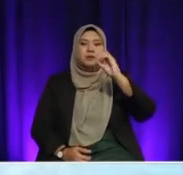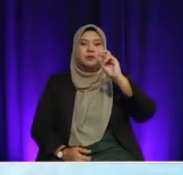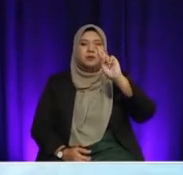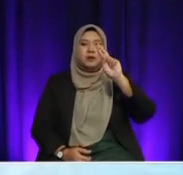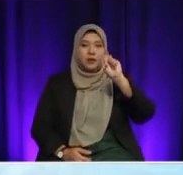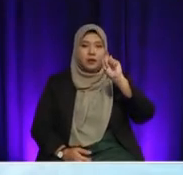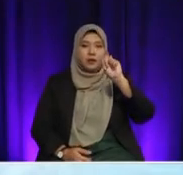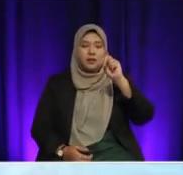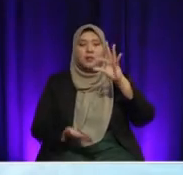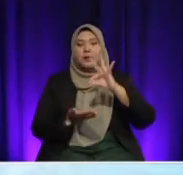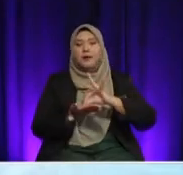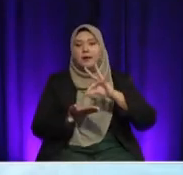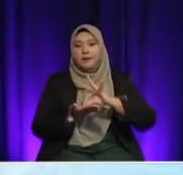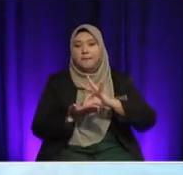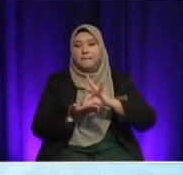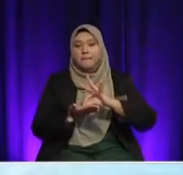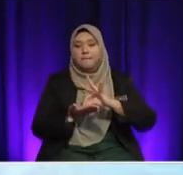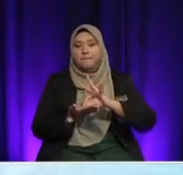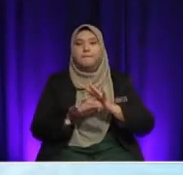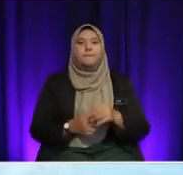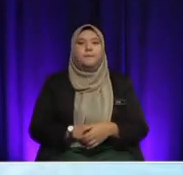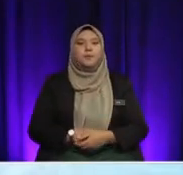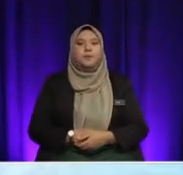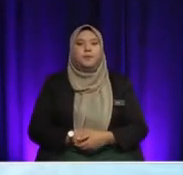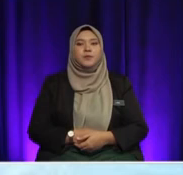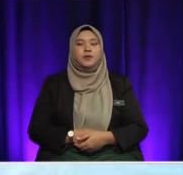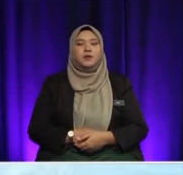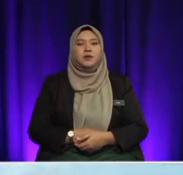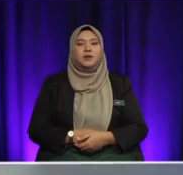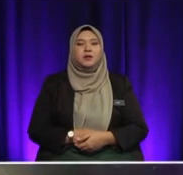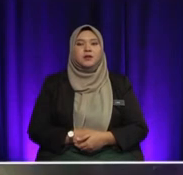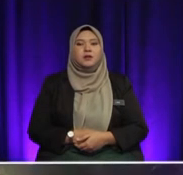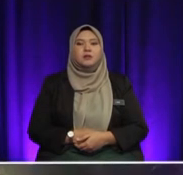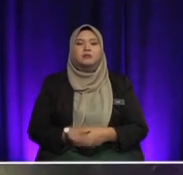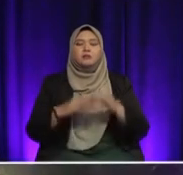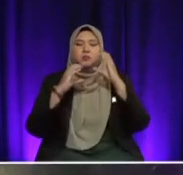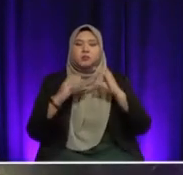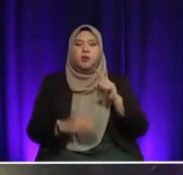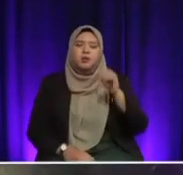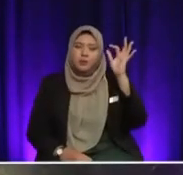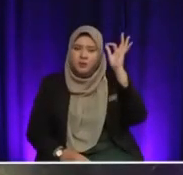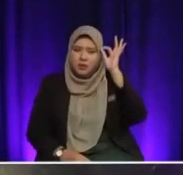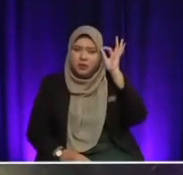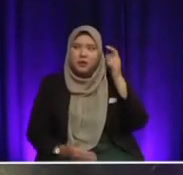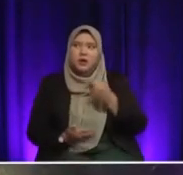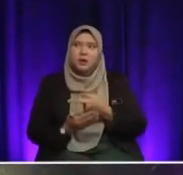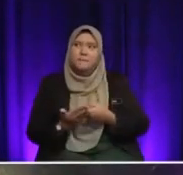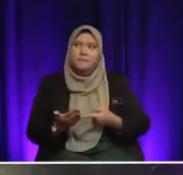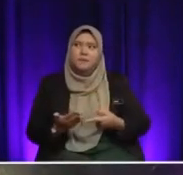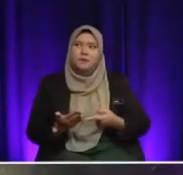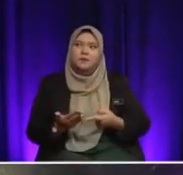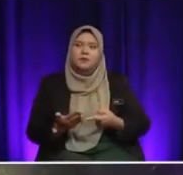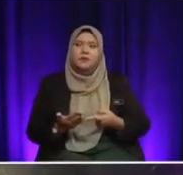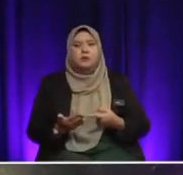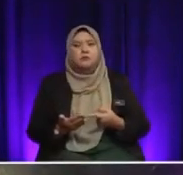tanya kriteria yang positif-positif-positif je. Murid kena tahu juga yang tak jadi tu macam mana. Jadi saya harap murid-murid dah baca